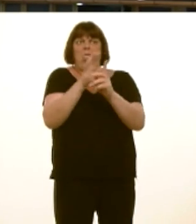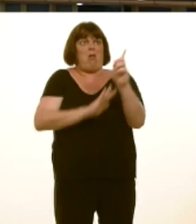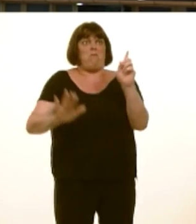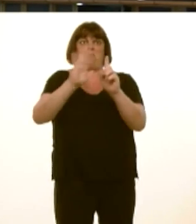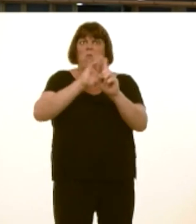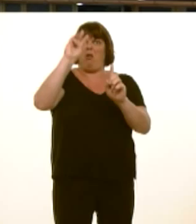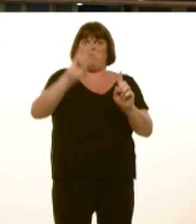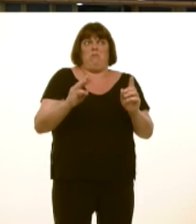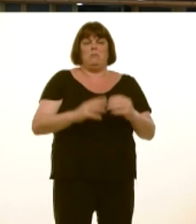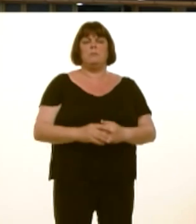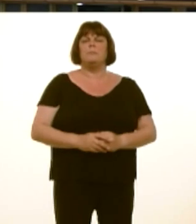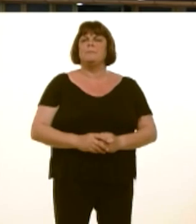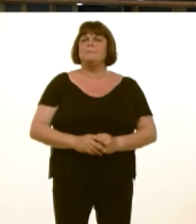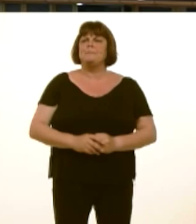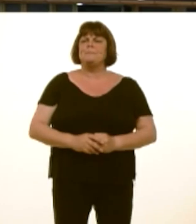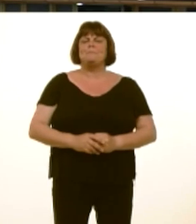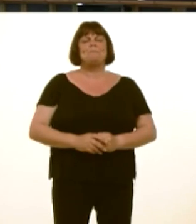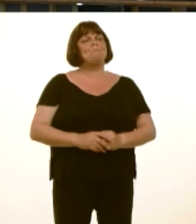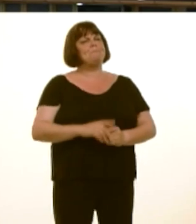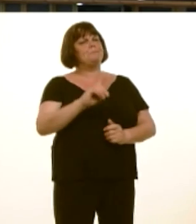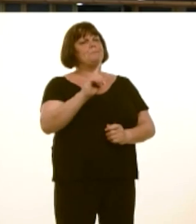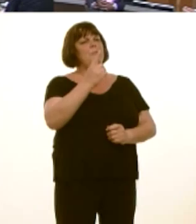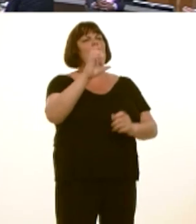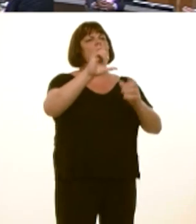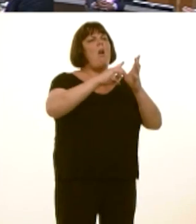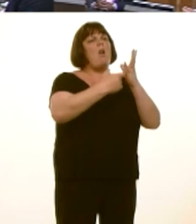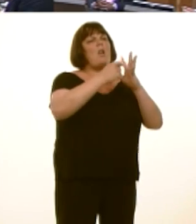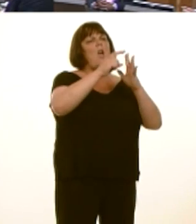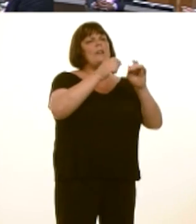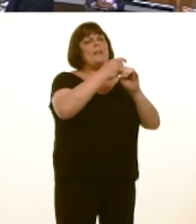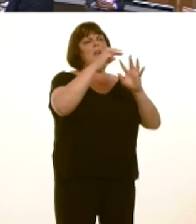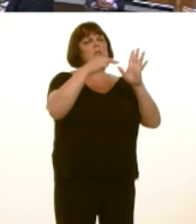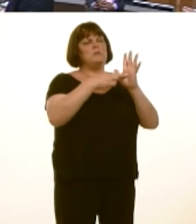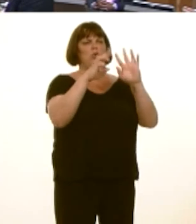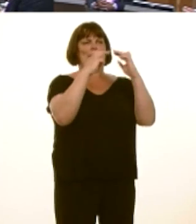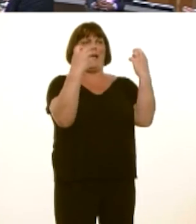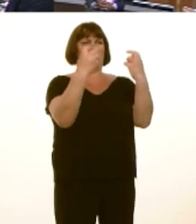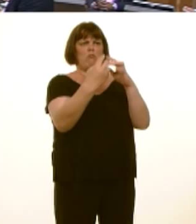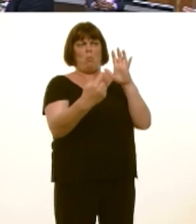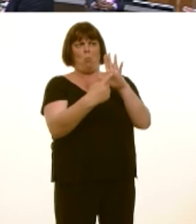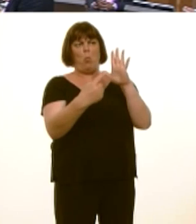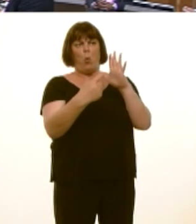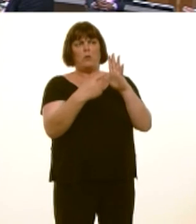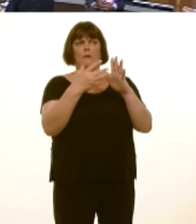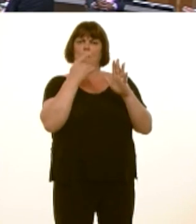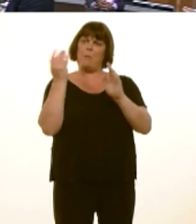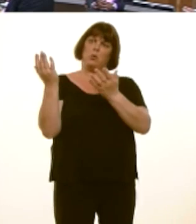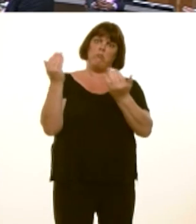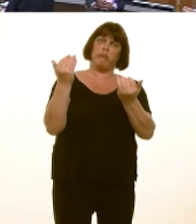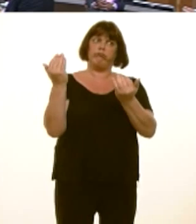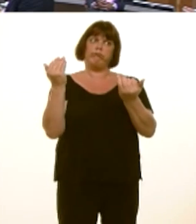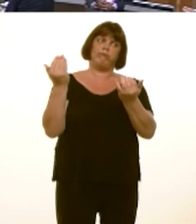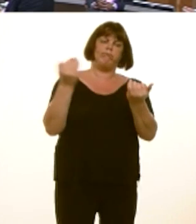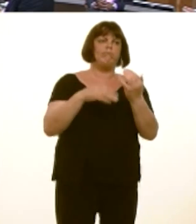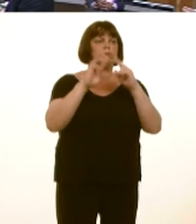Prif Weinidog, bydd Castell Aberteifi bellach yn adnodd twristiaeth pwysig yn y gorllewin, a dwi'n diolch i chi am agor. Y castell yn